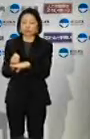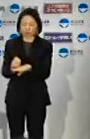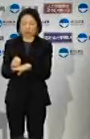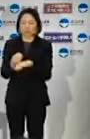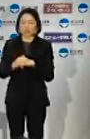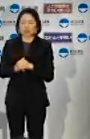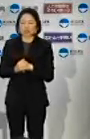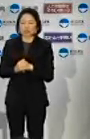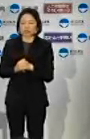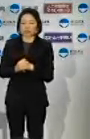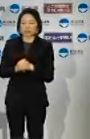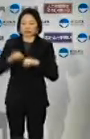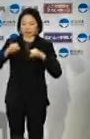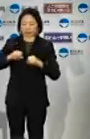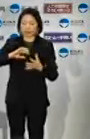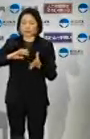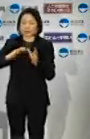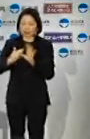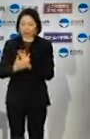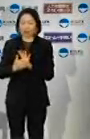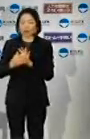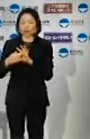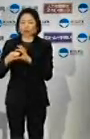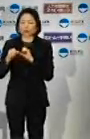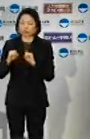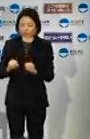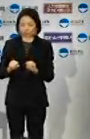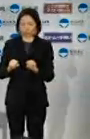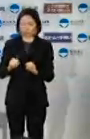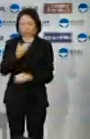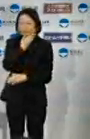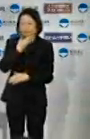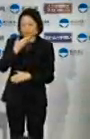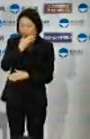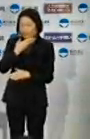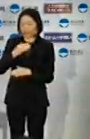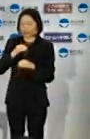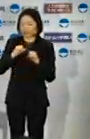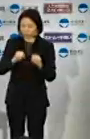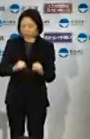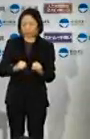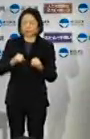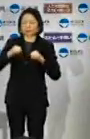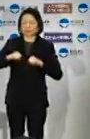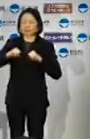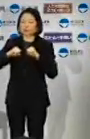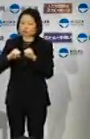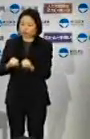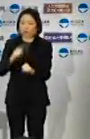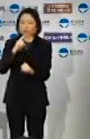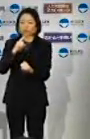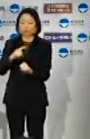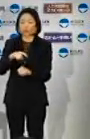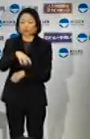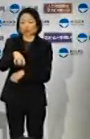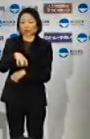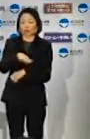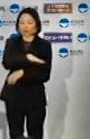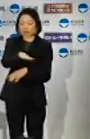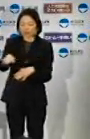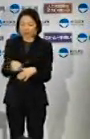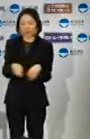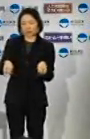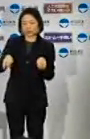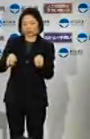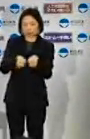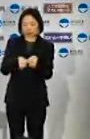して活性化させていく、利便性の向上等も含めてですね、活性化させていくというところをみんなで一緒